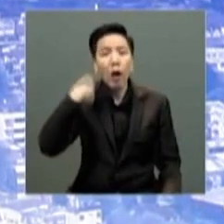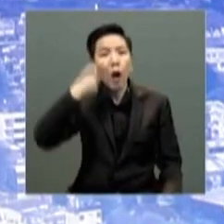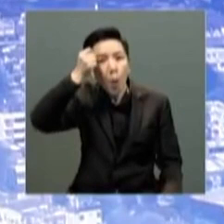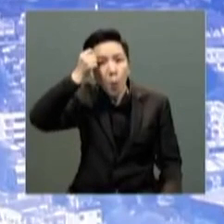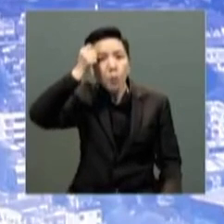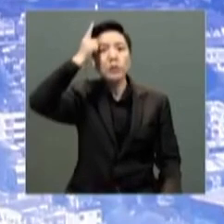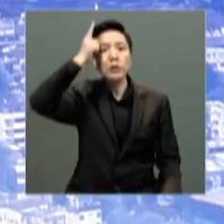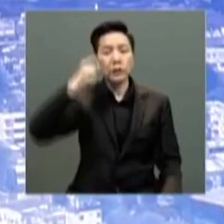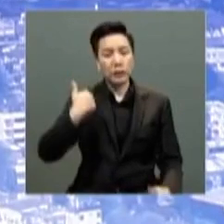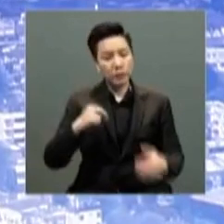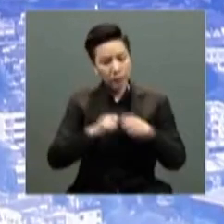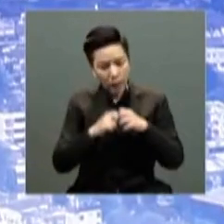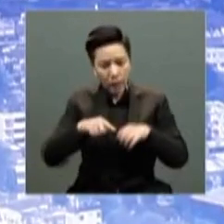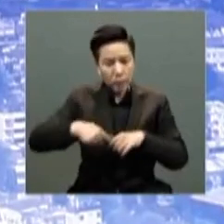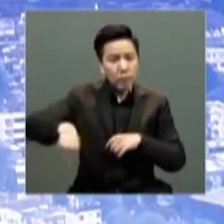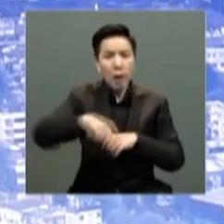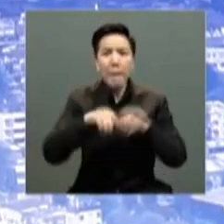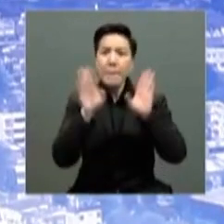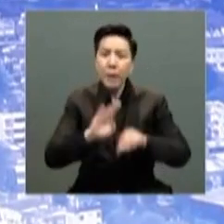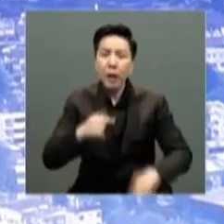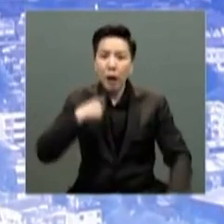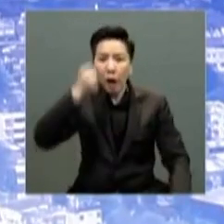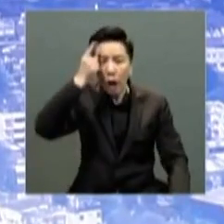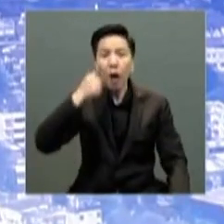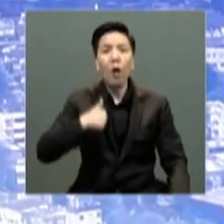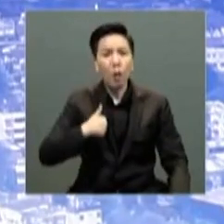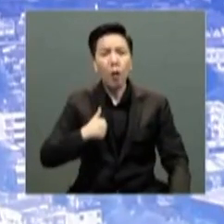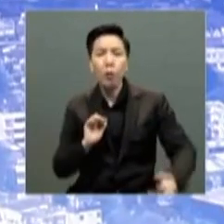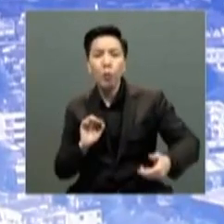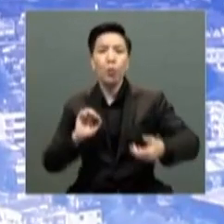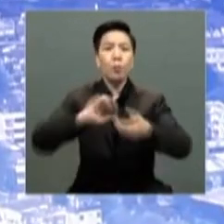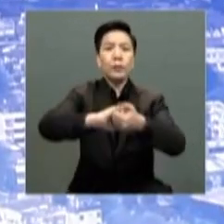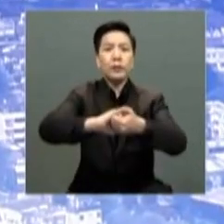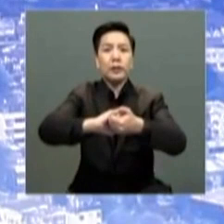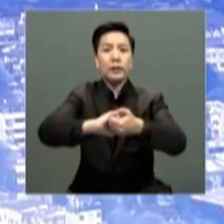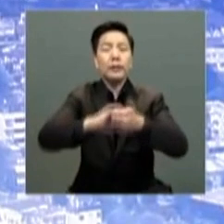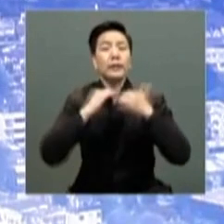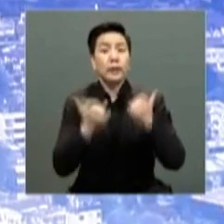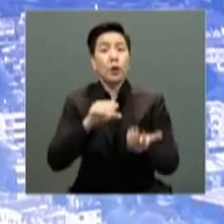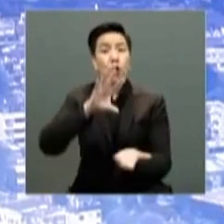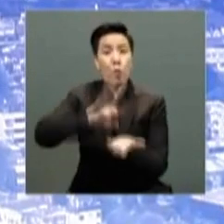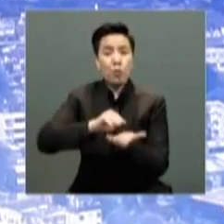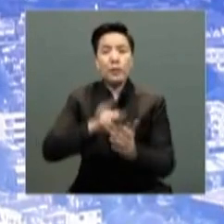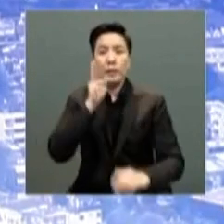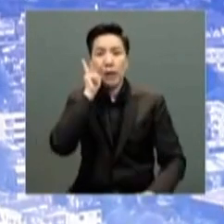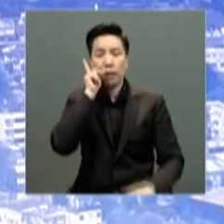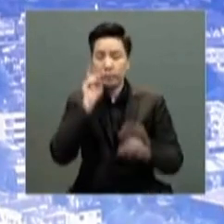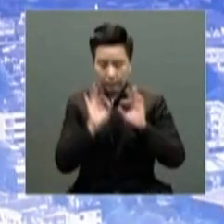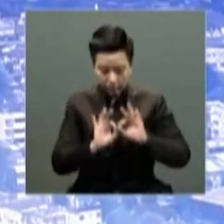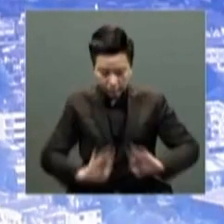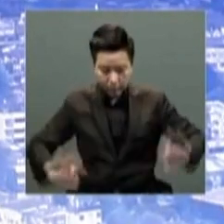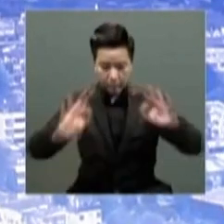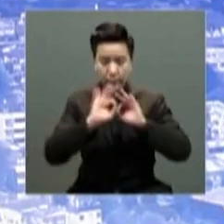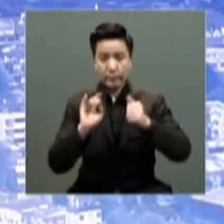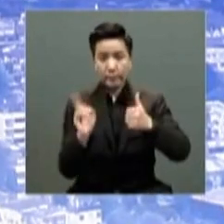ที่50คนนะคะนอกจากนี้ยังพบว่าการระบาดเนี่ยยังคงระบาดเป็นกลุ่มก้อนค่ะยังพบต่อเนื่องเลยนะคะอย่างที่ภู